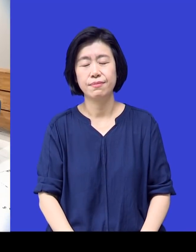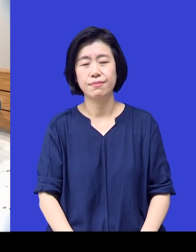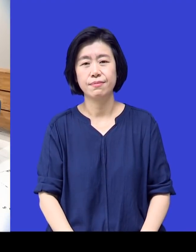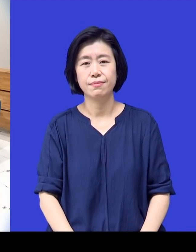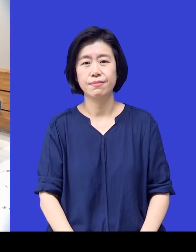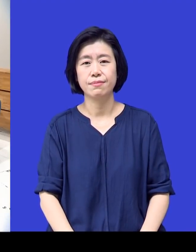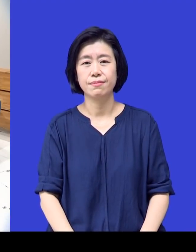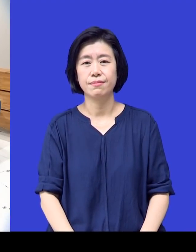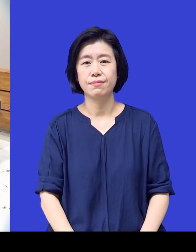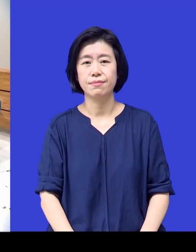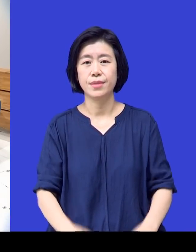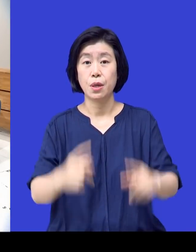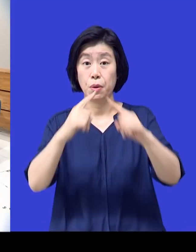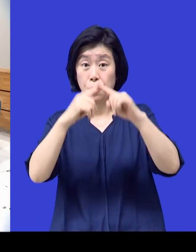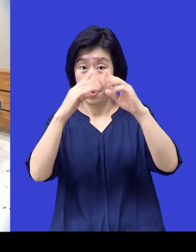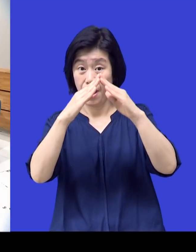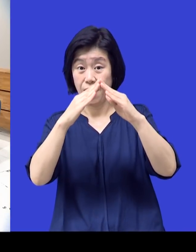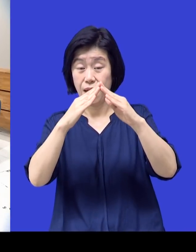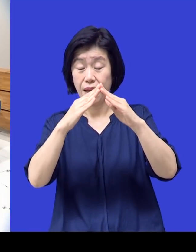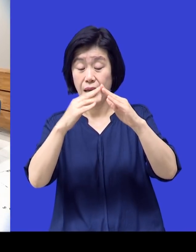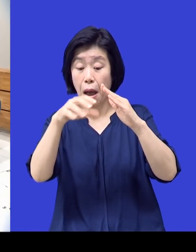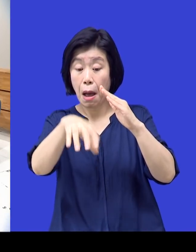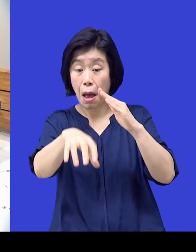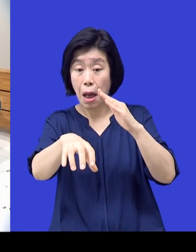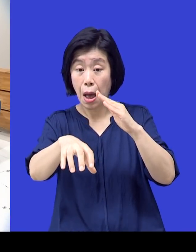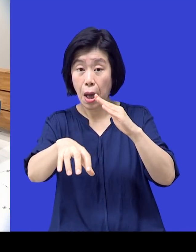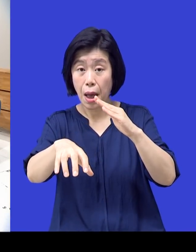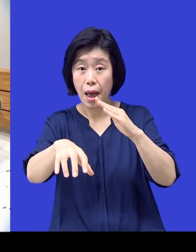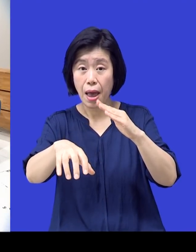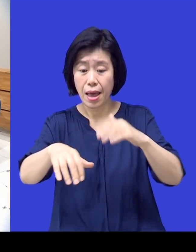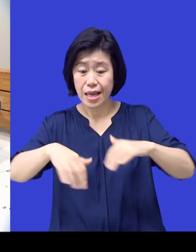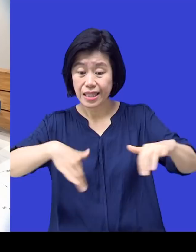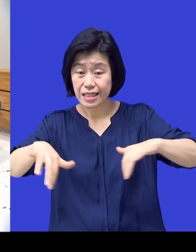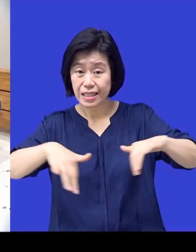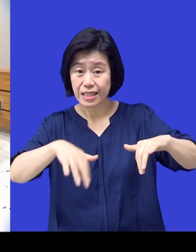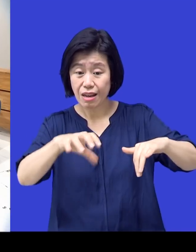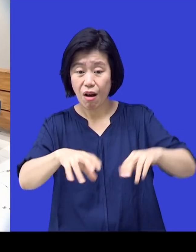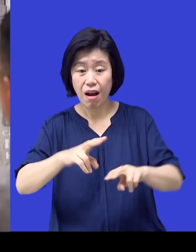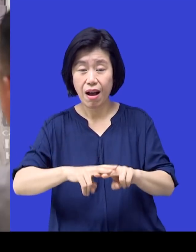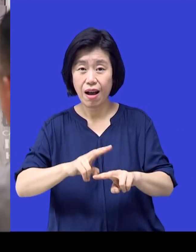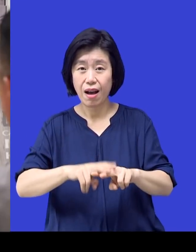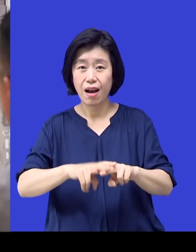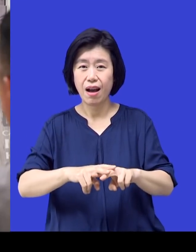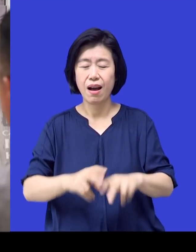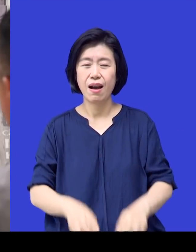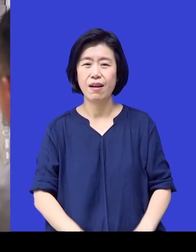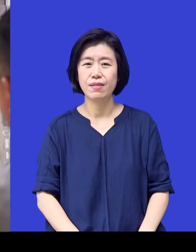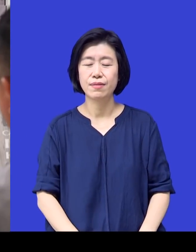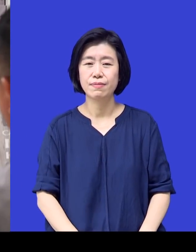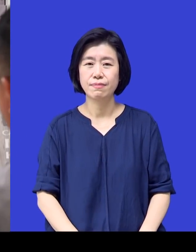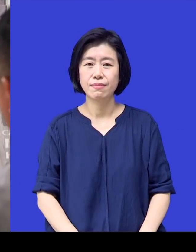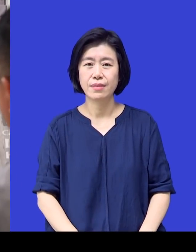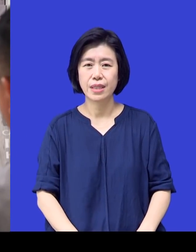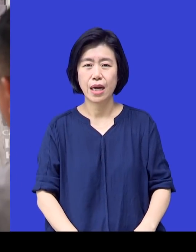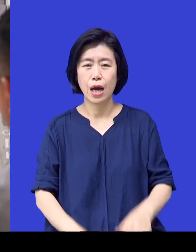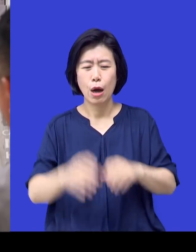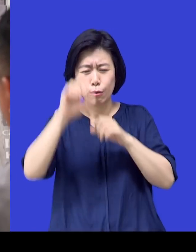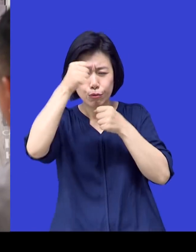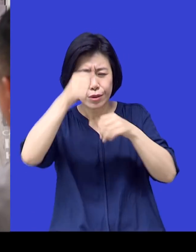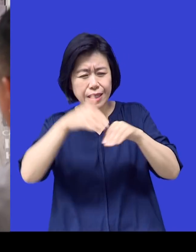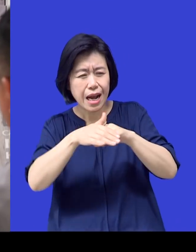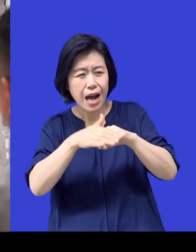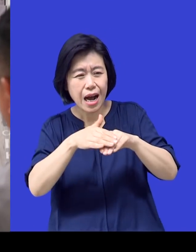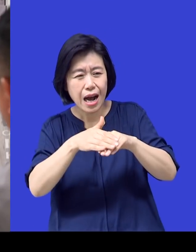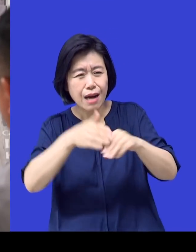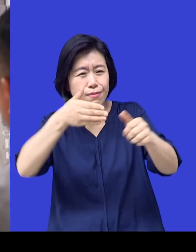구두통 놓고는 또 길거리에서 또 닦고, 그러면 사람들이 어떤 분들은 뭐 무관심에 지나가는 분들도 있지만 어떤